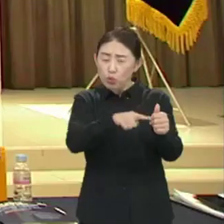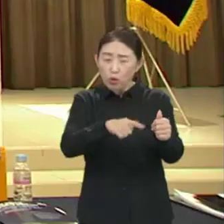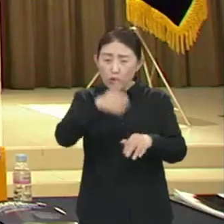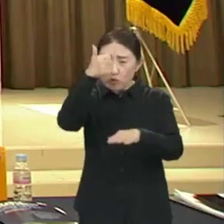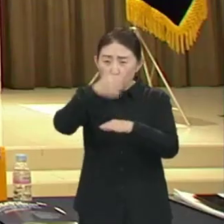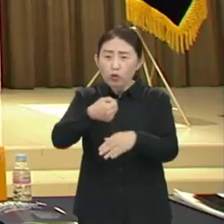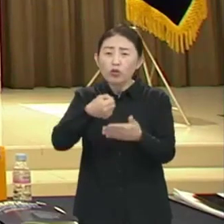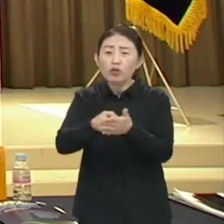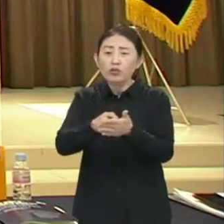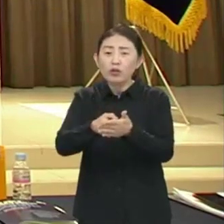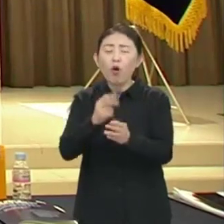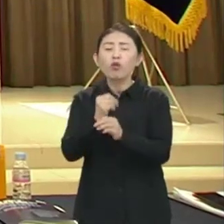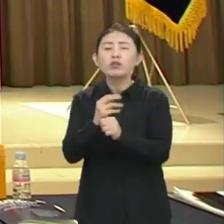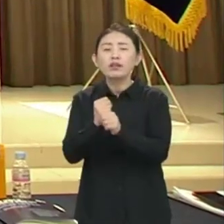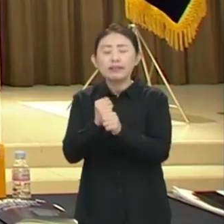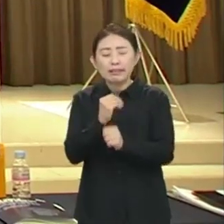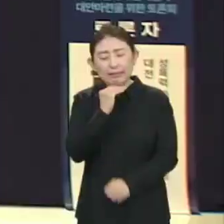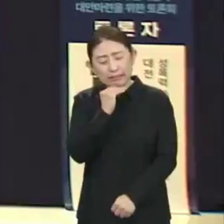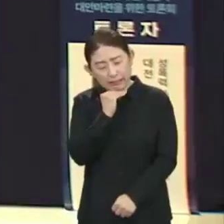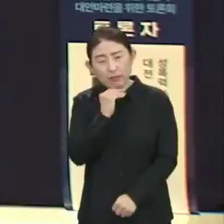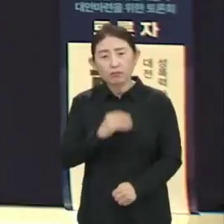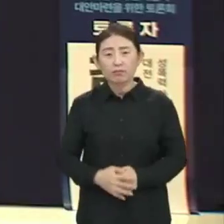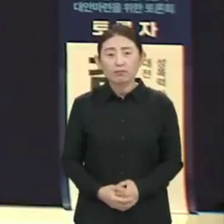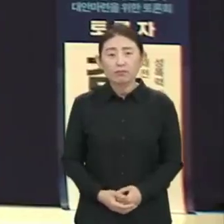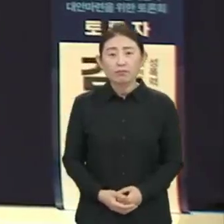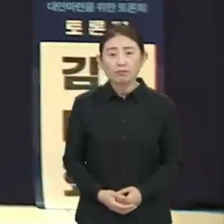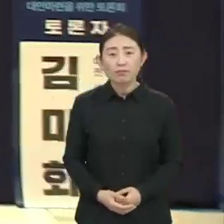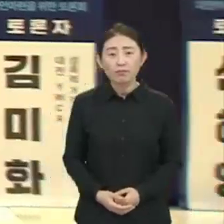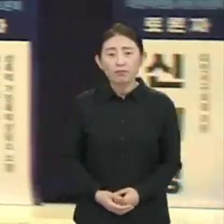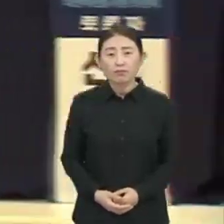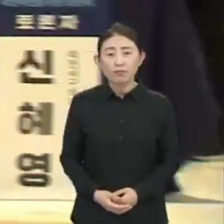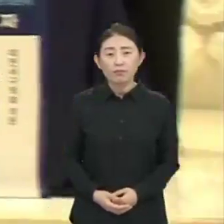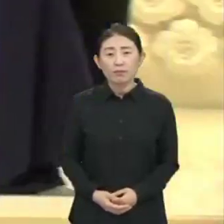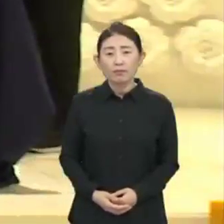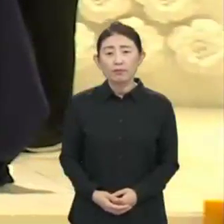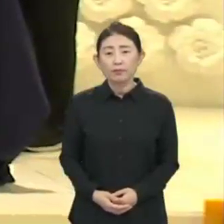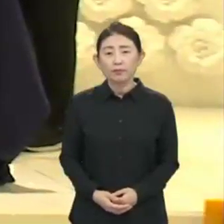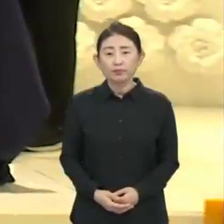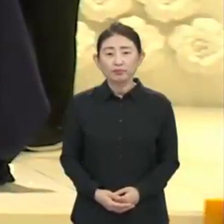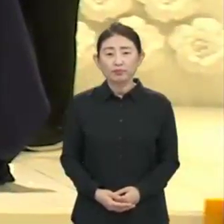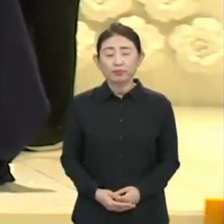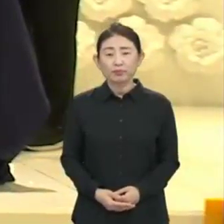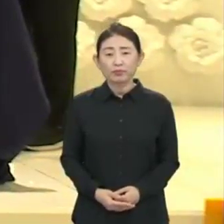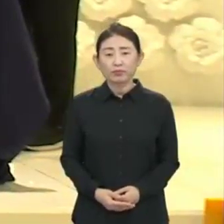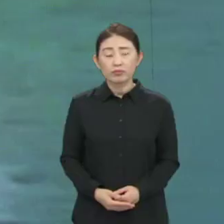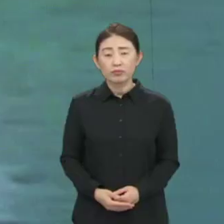징계가 내려지기까지는 시일이 더 걸릴 걸로 예상됩니다. TJB 조형준입니다.